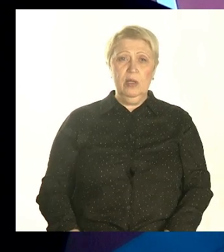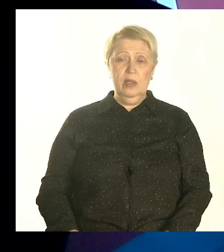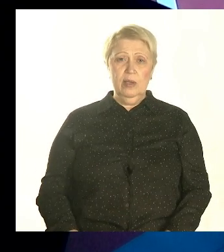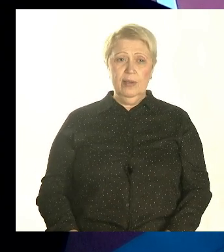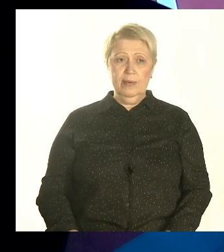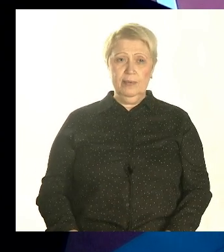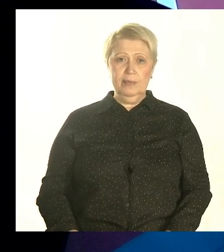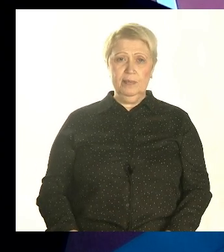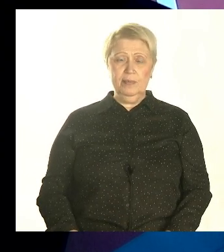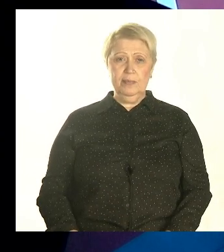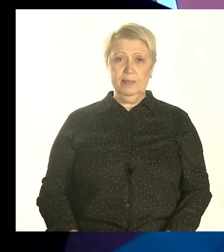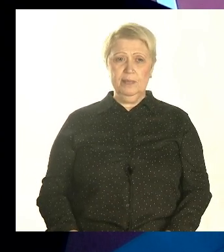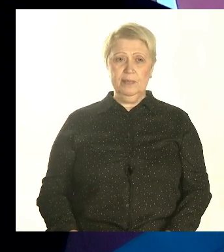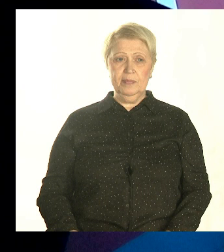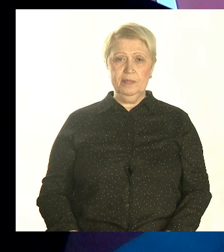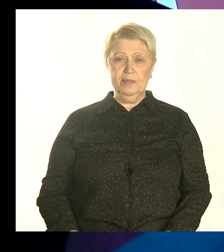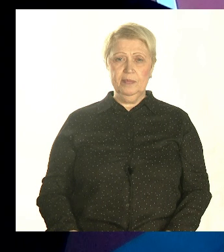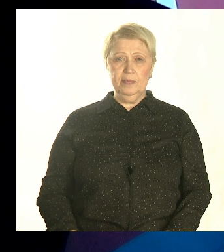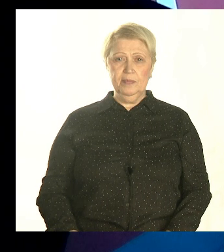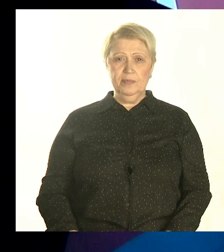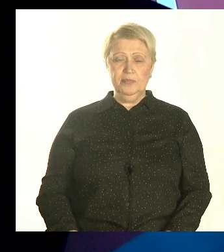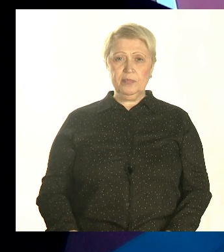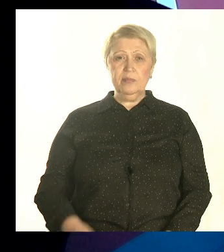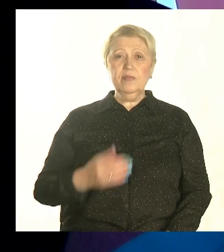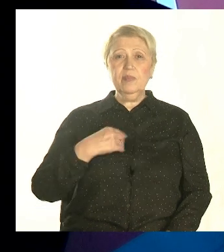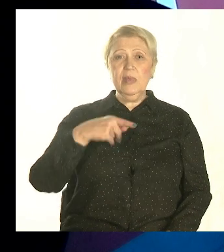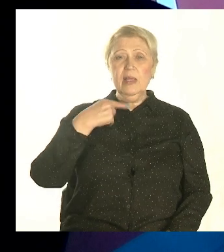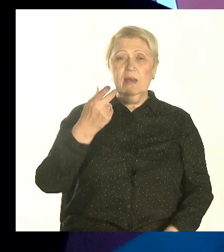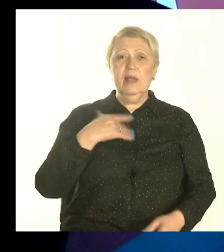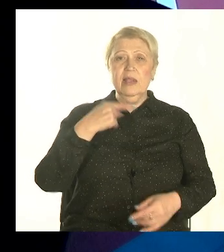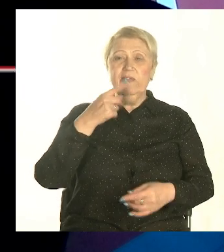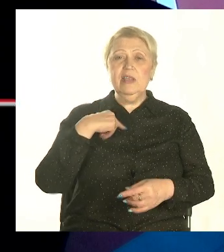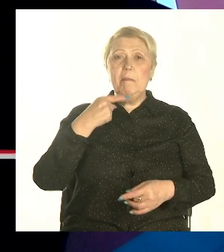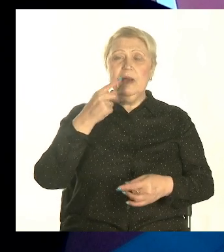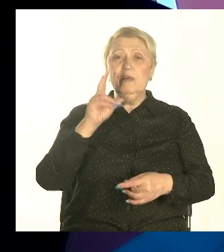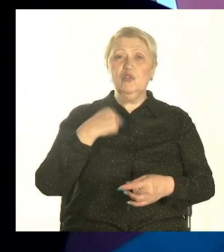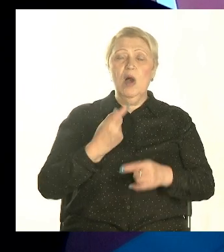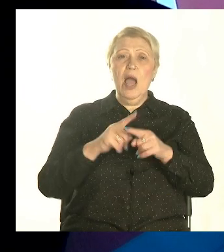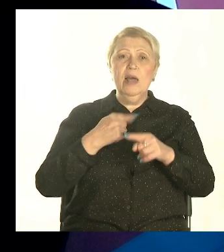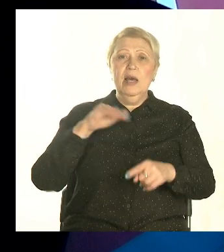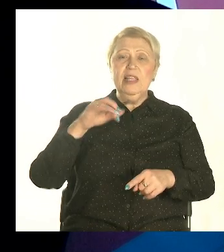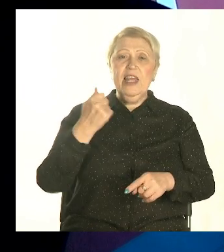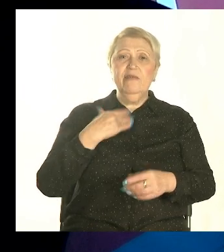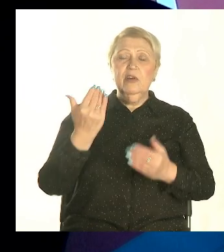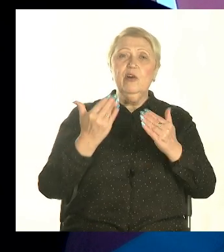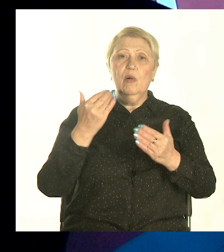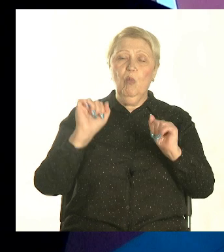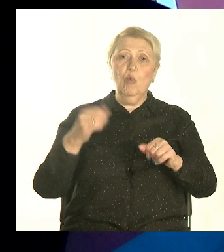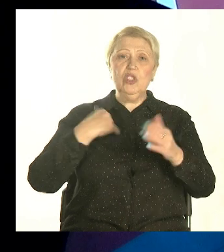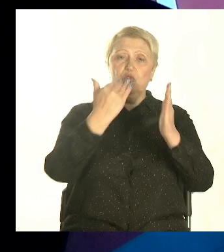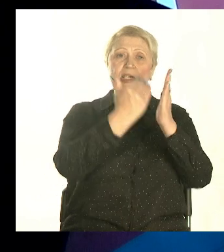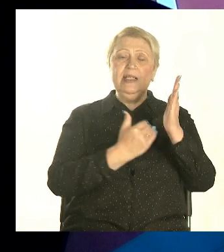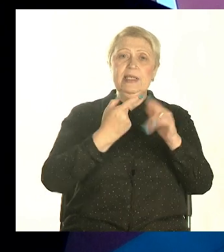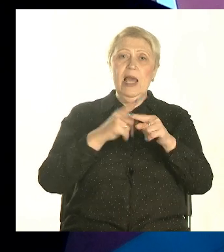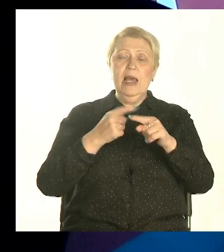сделать. Смотрите, давайте мы не очень поговорили про сам этот тариф. Даже снизить вот этот 4.03, снизить там на 20%